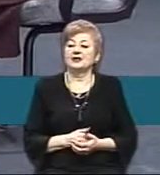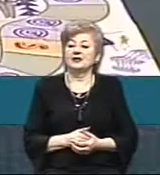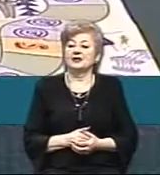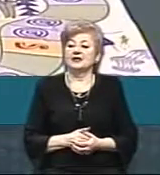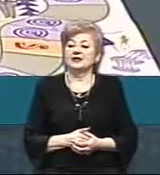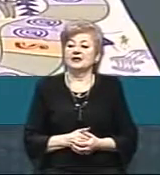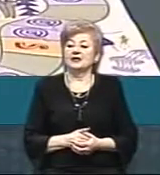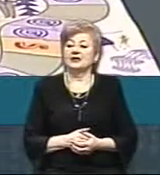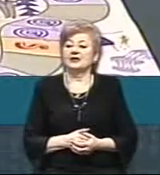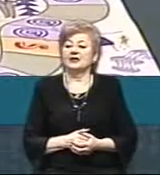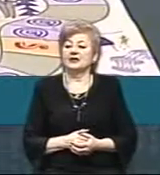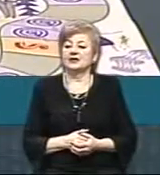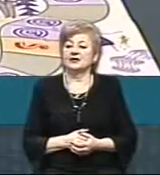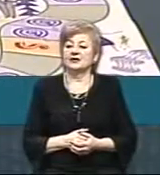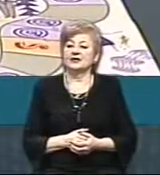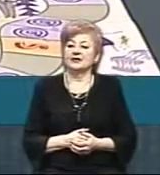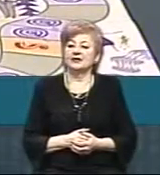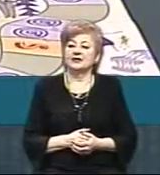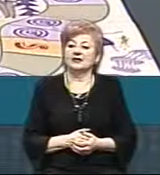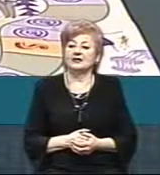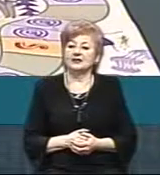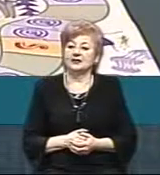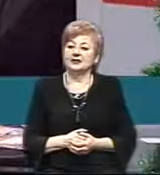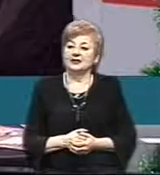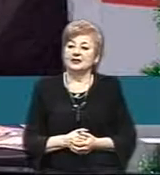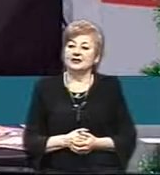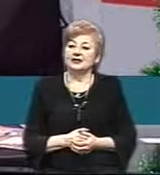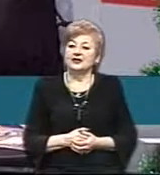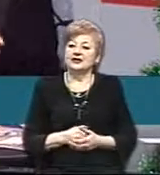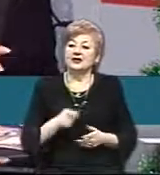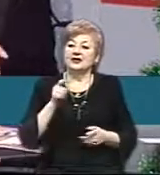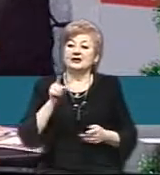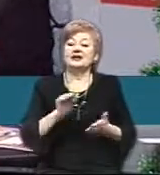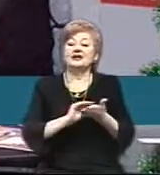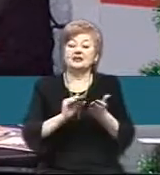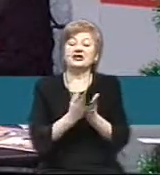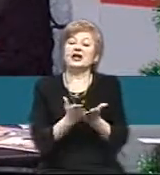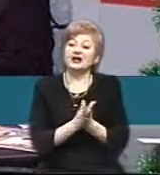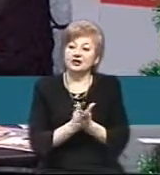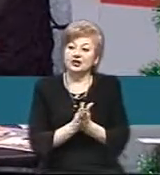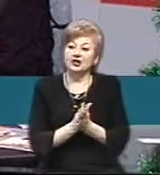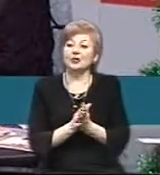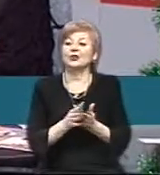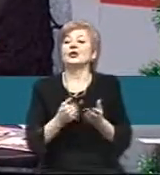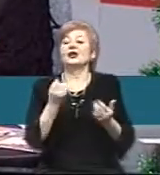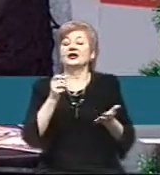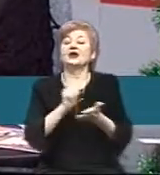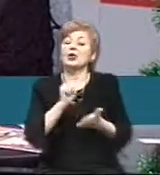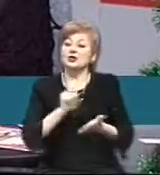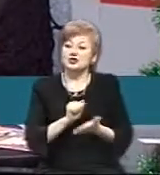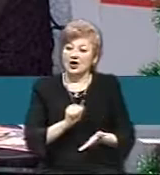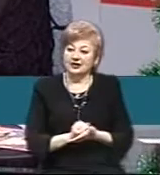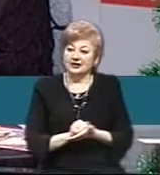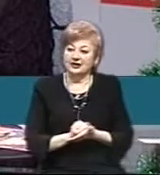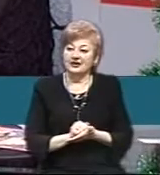успішну історію. А, позитивна історія. Ситуація, Іра. Давай. Тому що ти переселенка. А, ти написала книгу та з успіхом її видала.